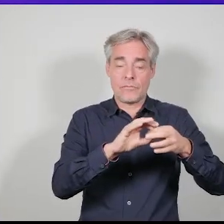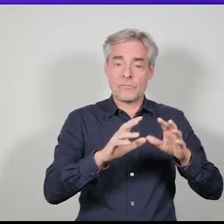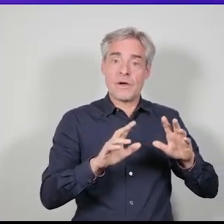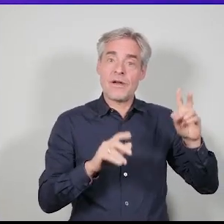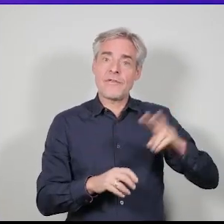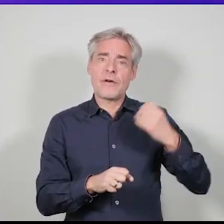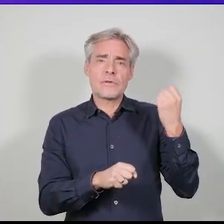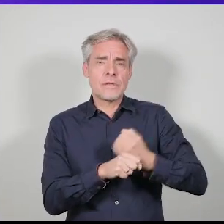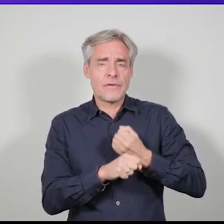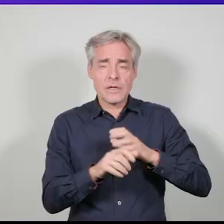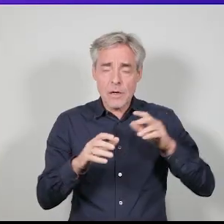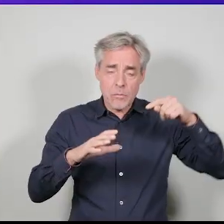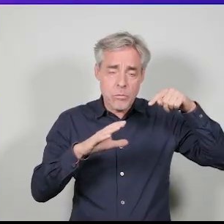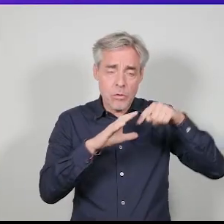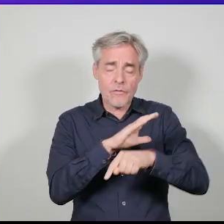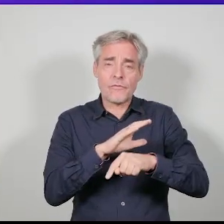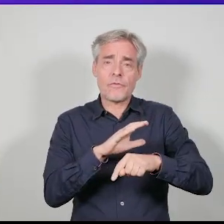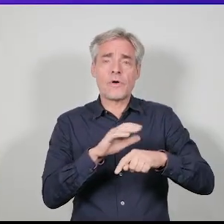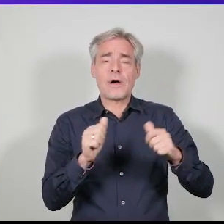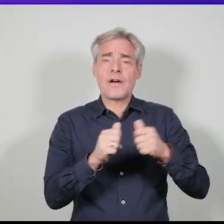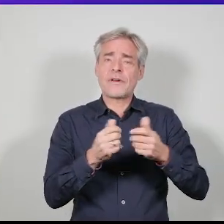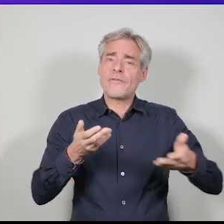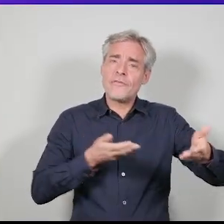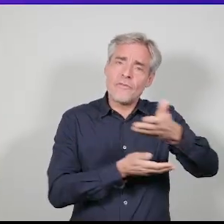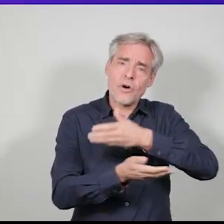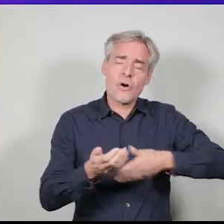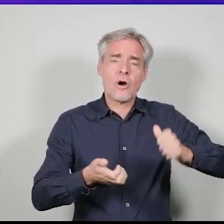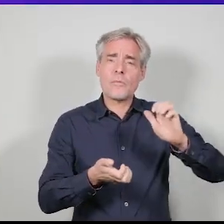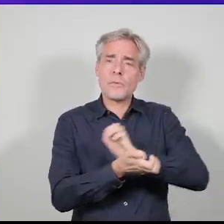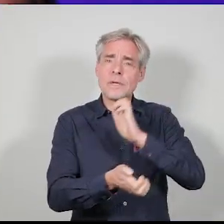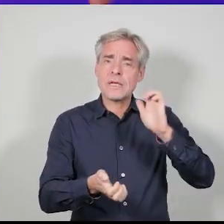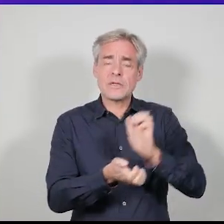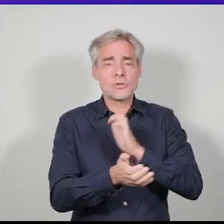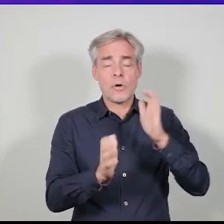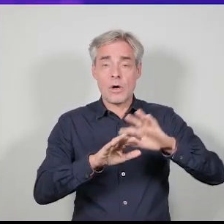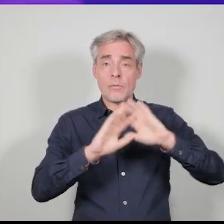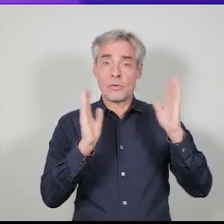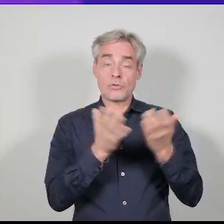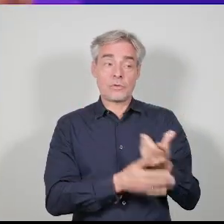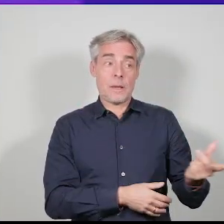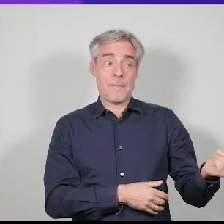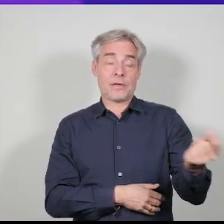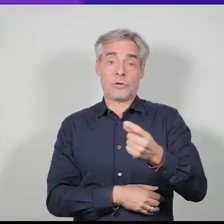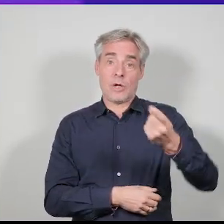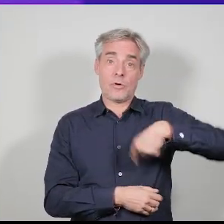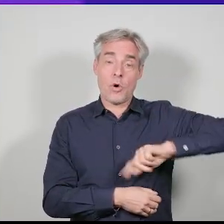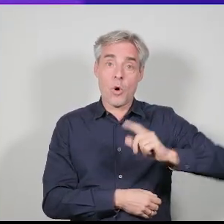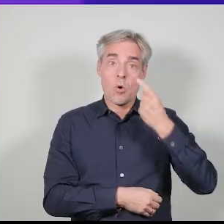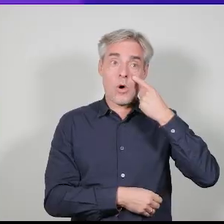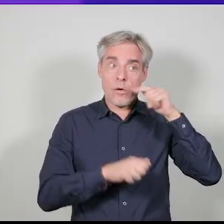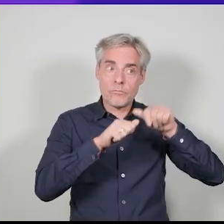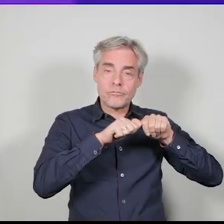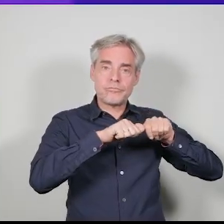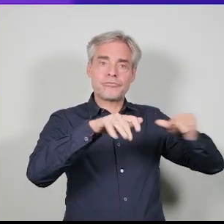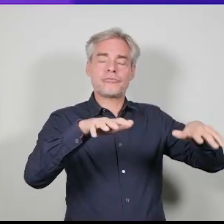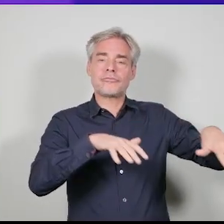Vous travaillez le territoire, si on peut dire, avec des forums, avec vos publications, pour que l'ensemble des partenaires possibles s'ouvrent et que vous puissiez